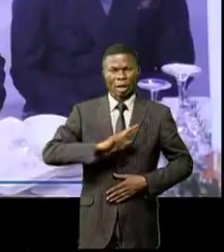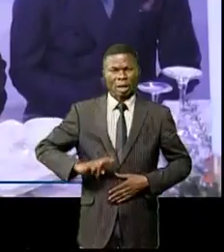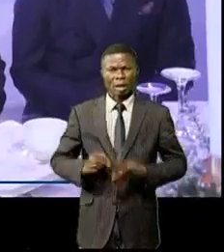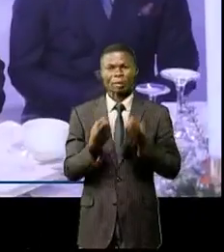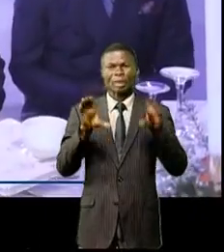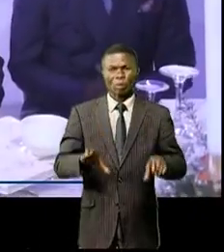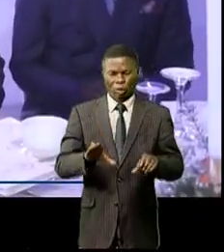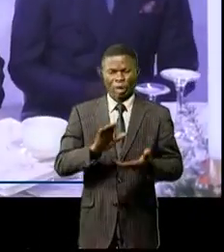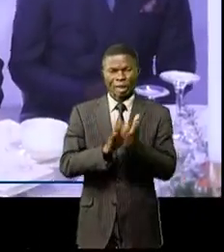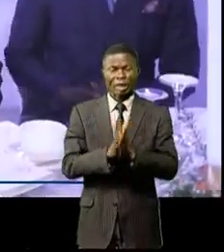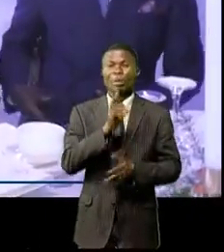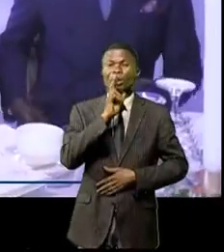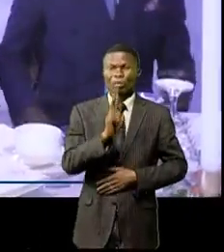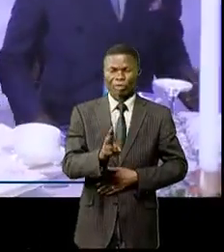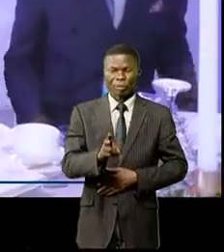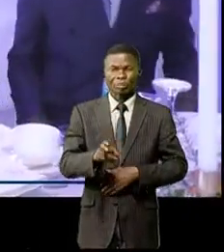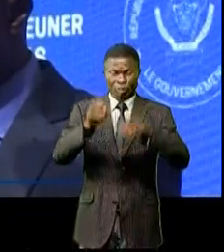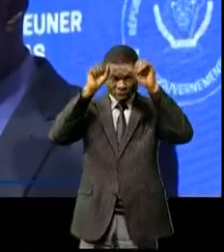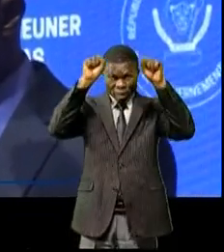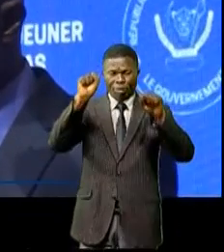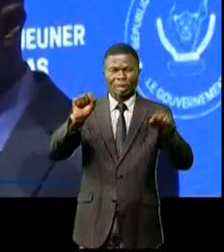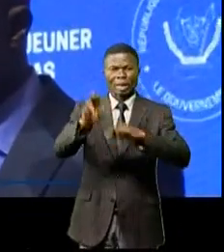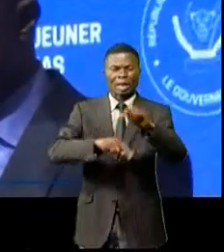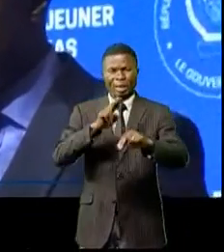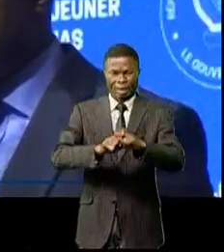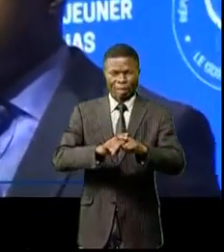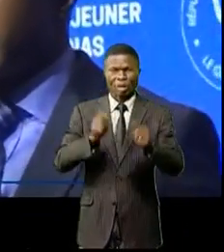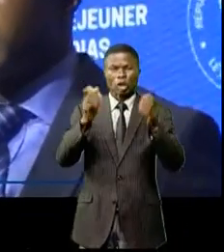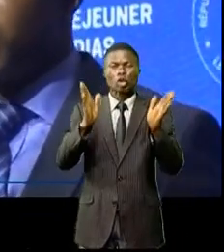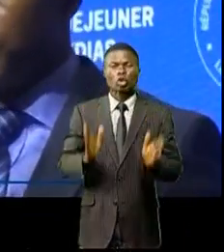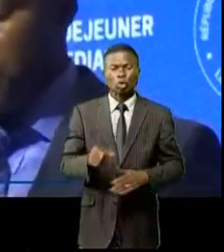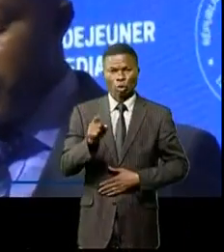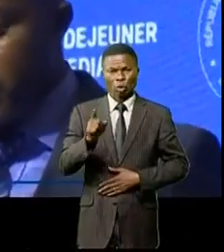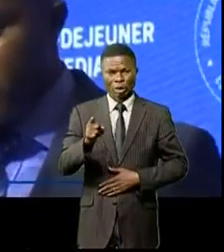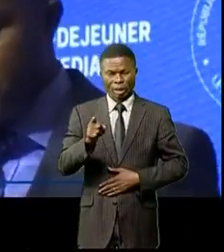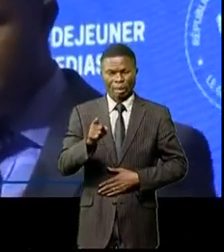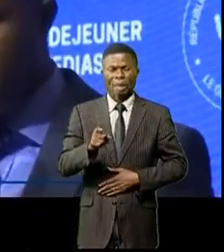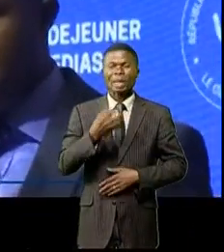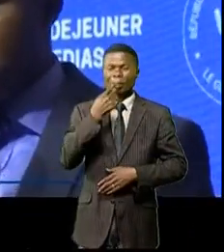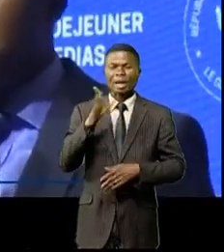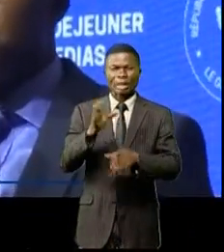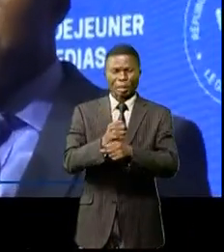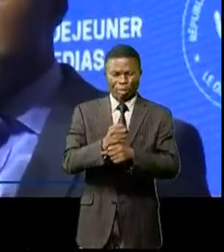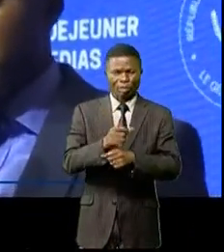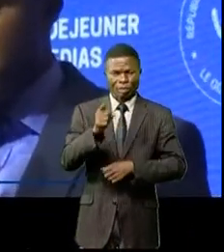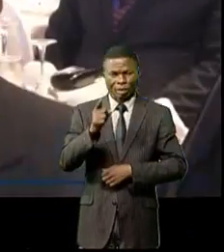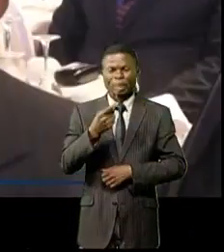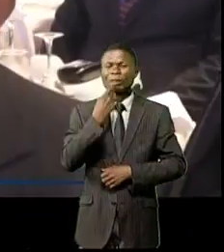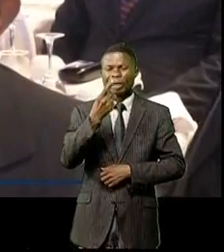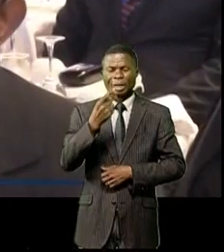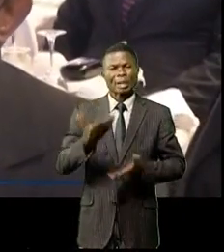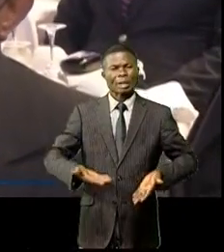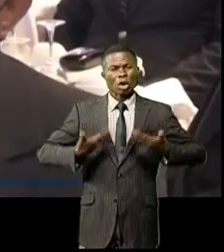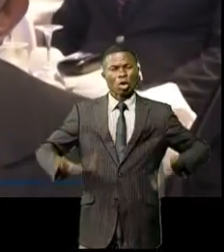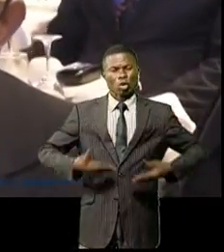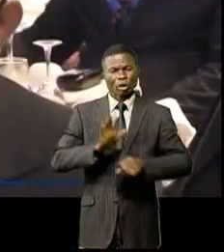Congo soit garantie. Le président national de l'UNPC, Gabi Kouba, qui paraphrasait Jean-Marie Kassamba, a salué l'esprit